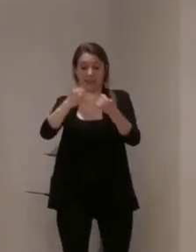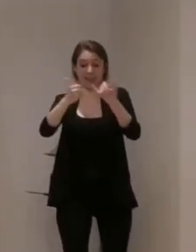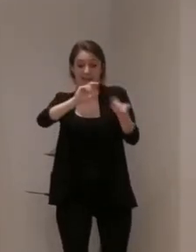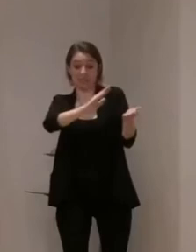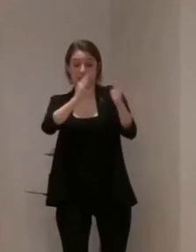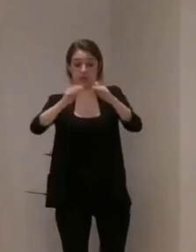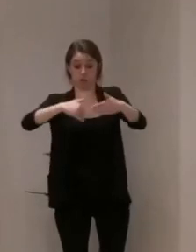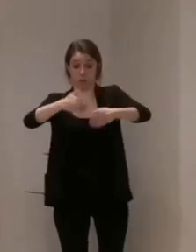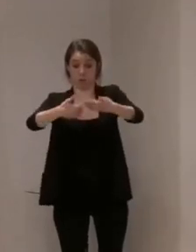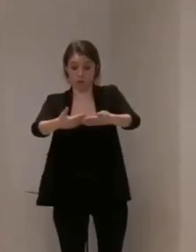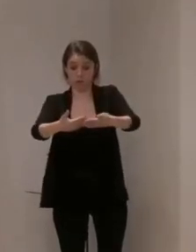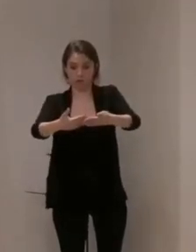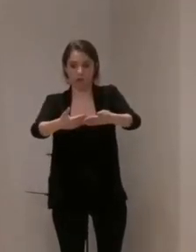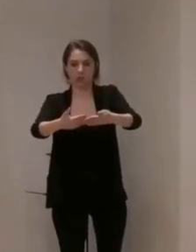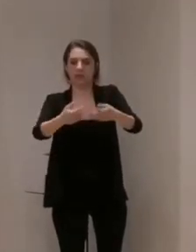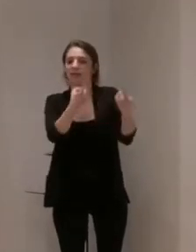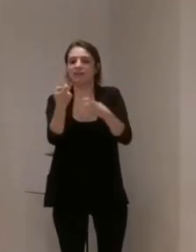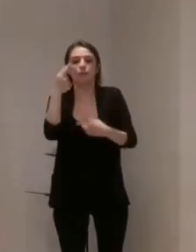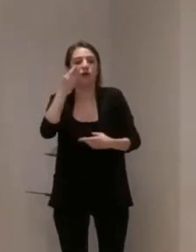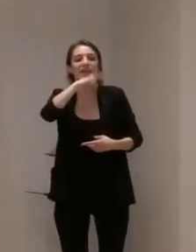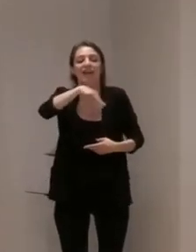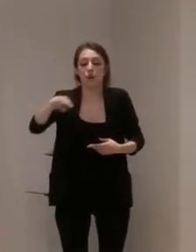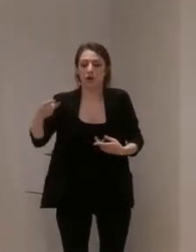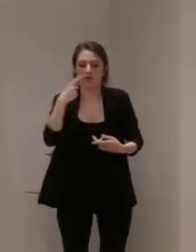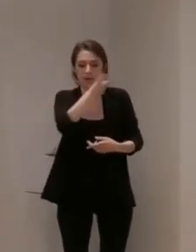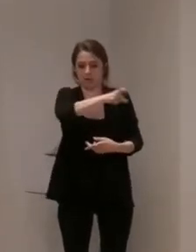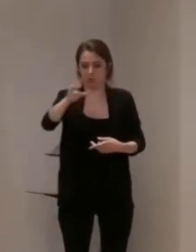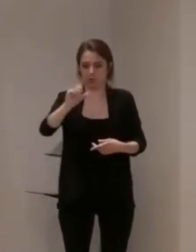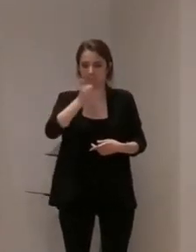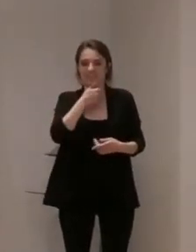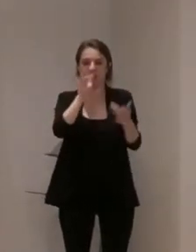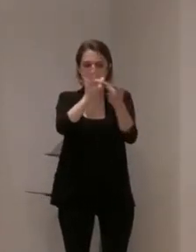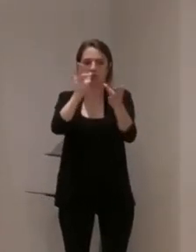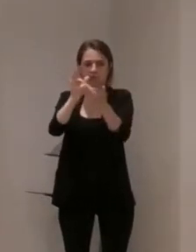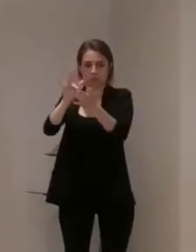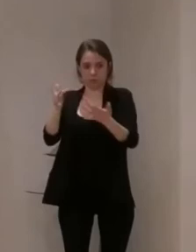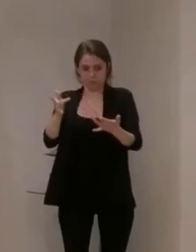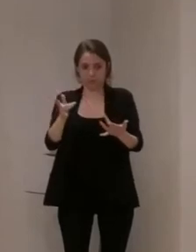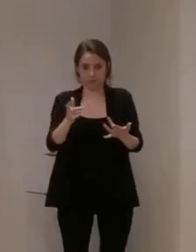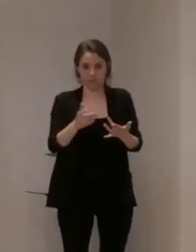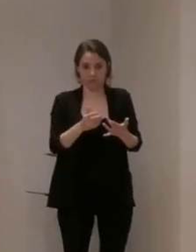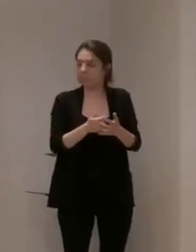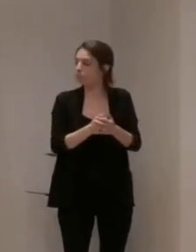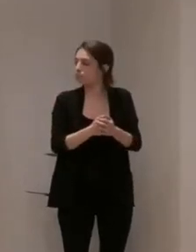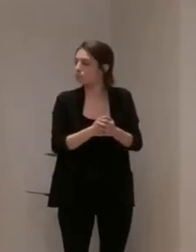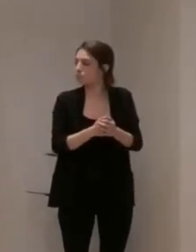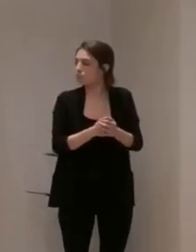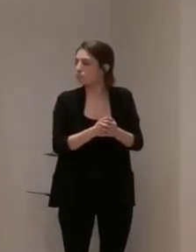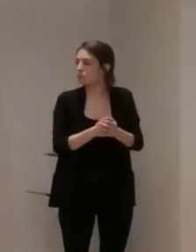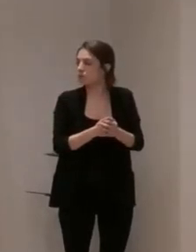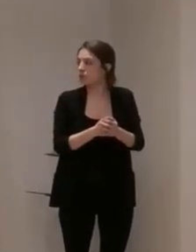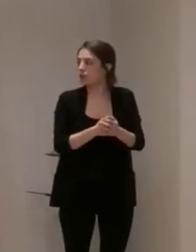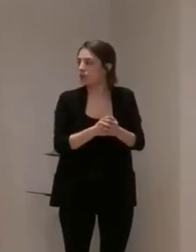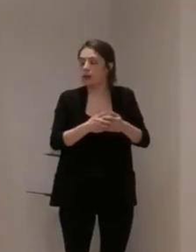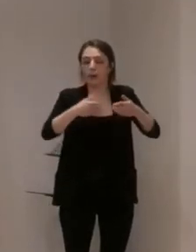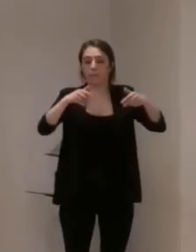és el reconeixement de les persones que han patit aquesta repressió. I això ho veiem avui. Però les